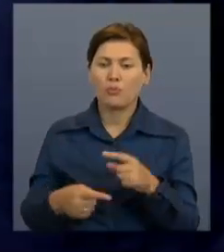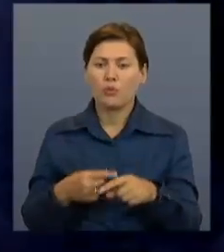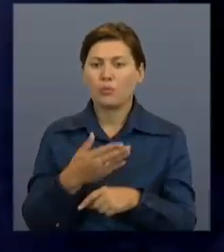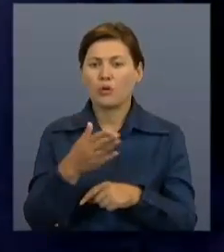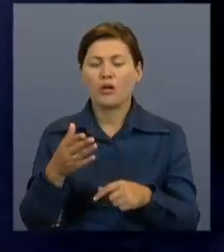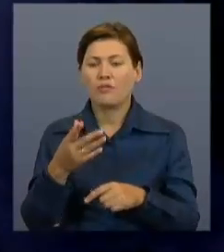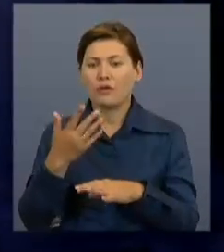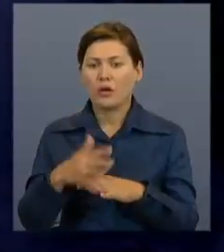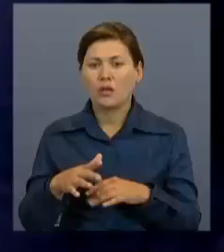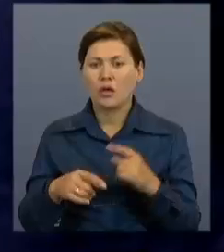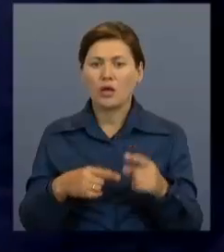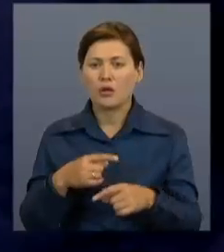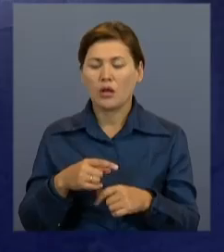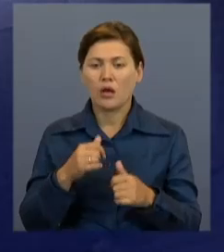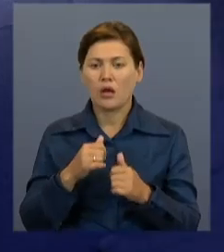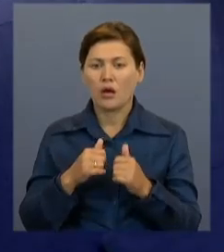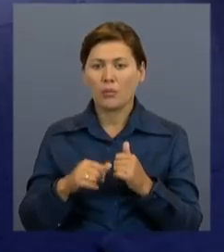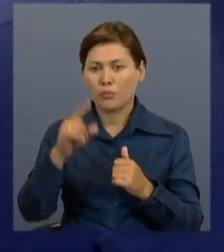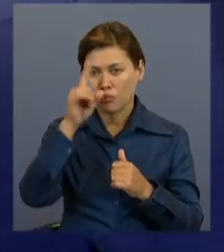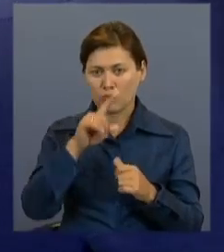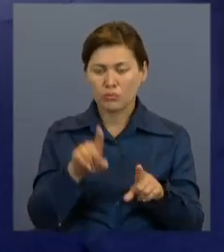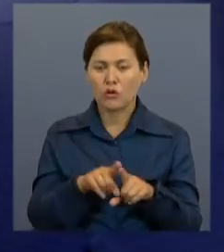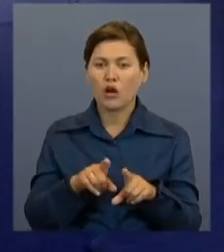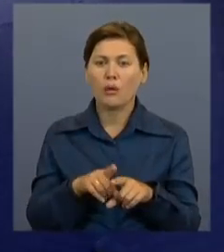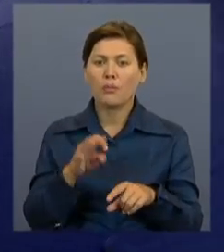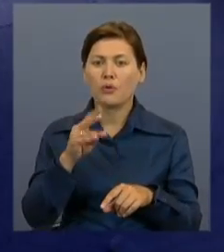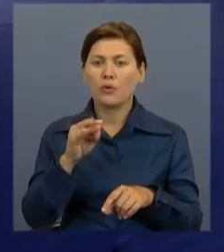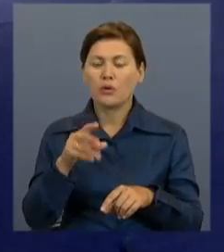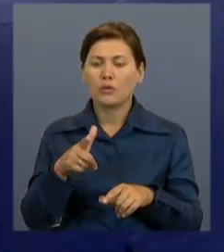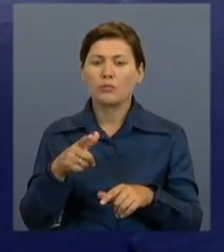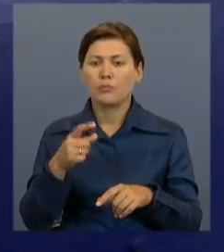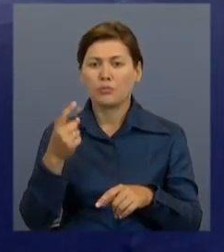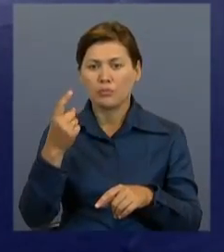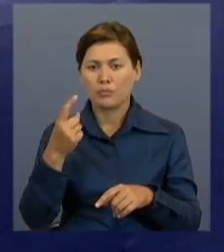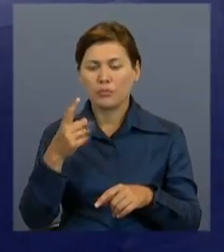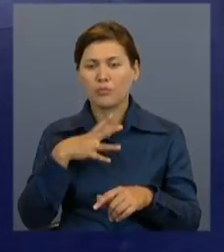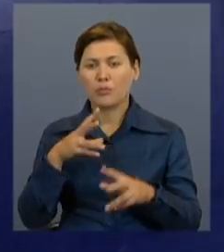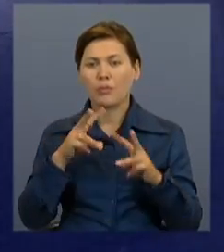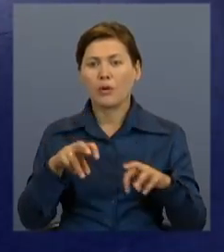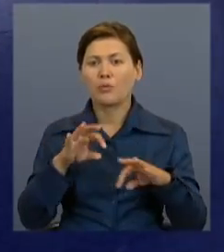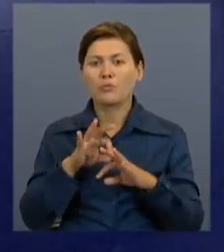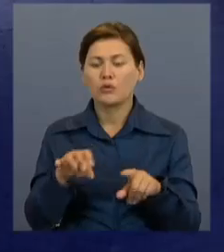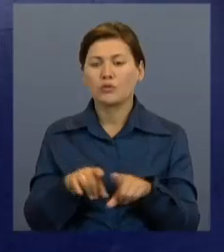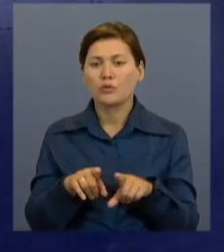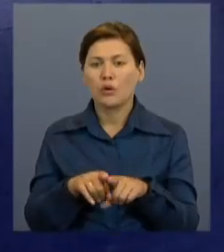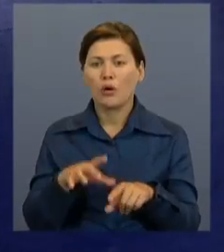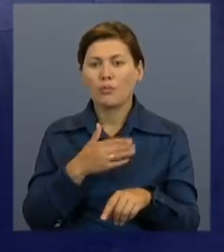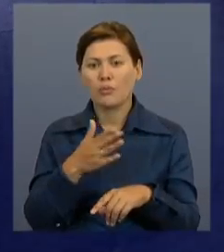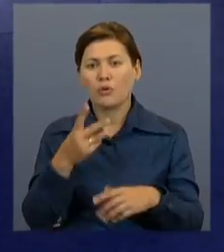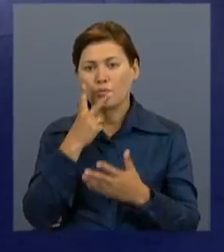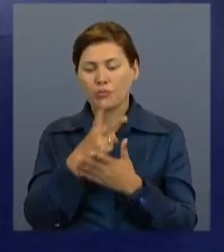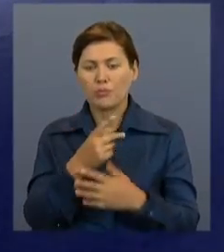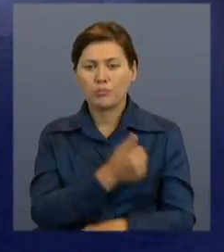олардың филиалдары арқылы әр ай сайын мониторингтік экспертизалық бақылау жүргізгеннен кейін ғана